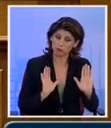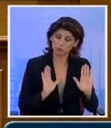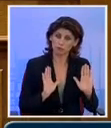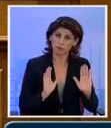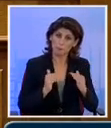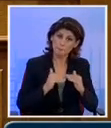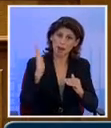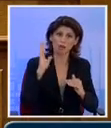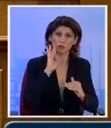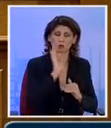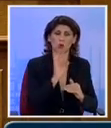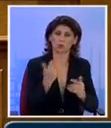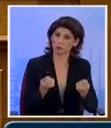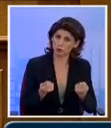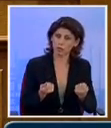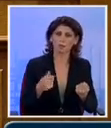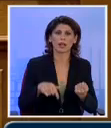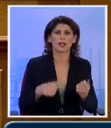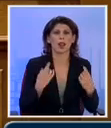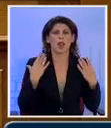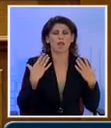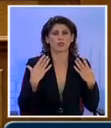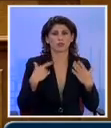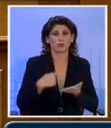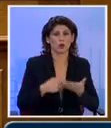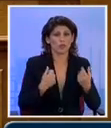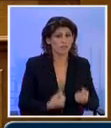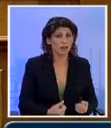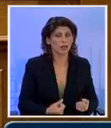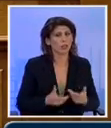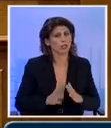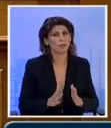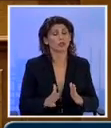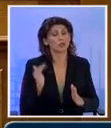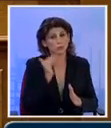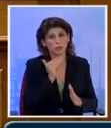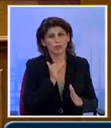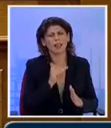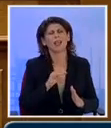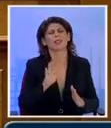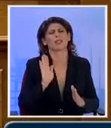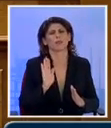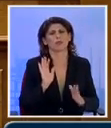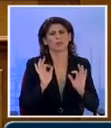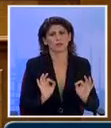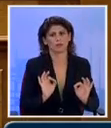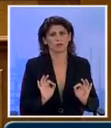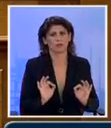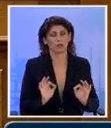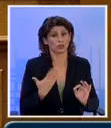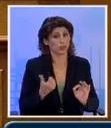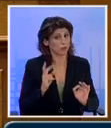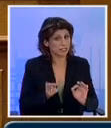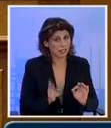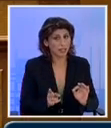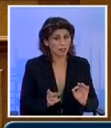ξεπερνάμε τους στόχους μας, όπως ήδη κάνουμε, η ελάφρυνση των φορολογικών βαρών θα προχωρήσει ταχύτερα. Δεν πρόκειται βεβαίως να θέσουμε σε